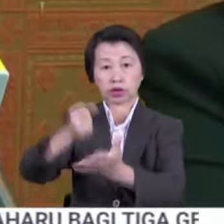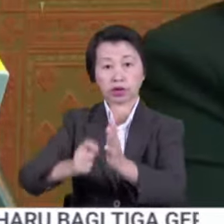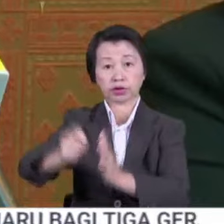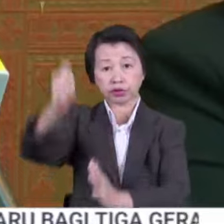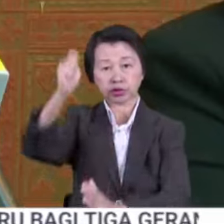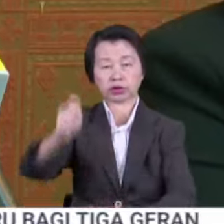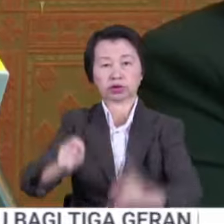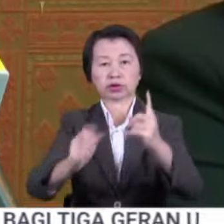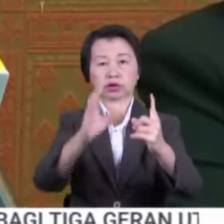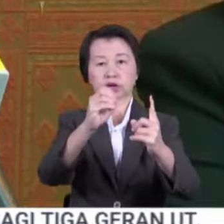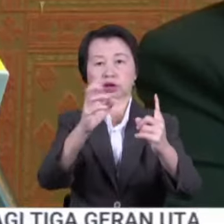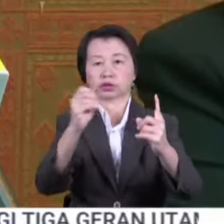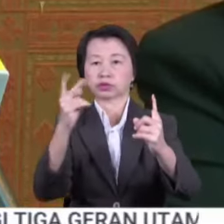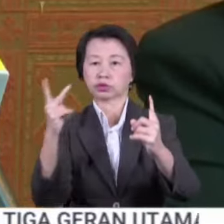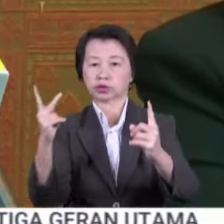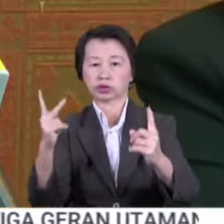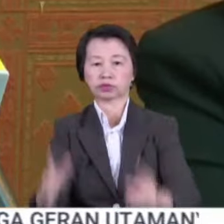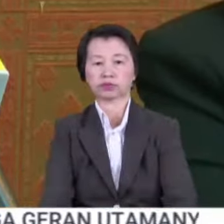sebanyak 100.000